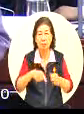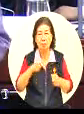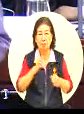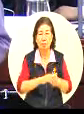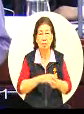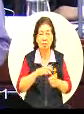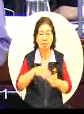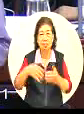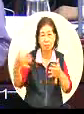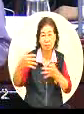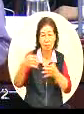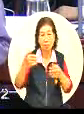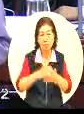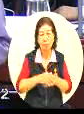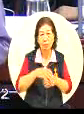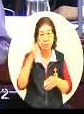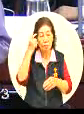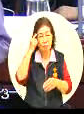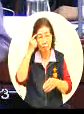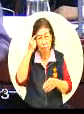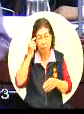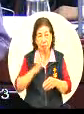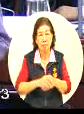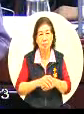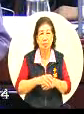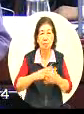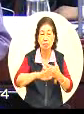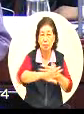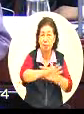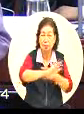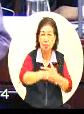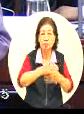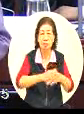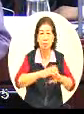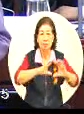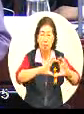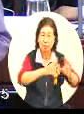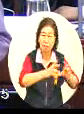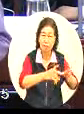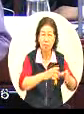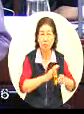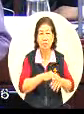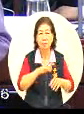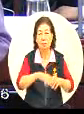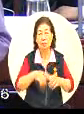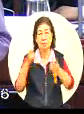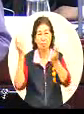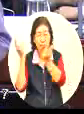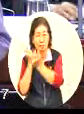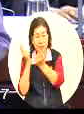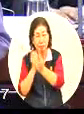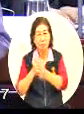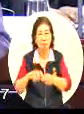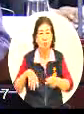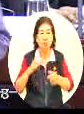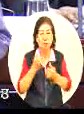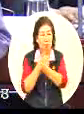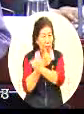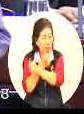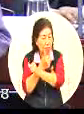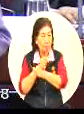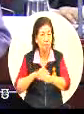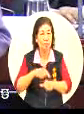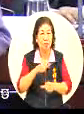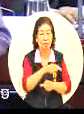构想，包括从其他国家的经验或者台北市的经验，都可以作